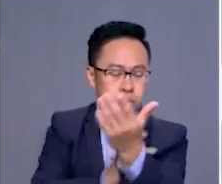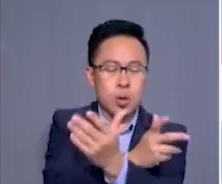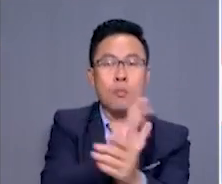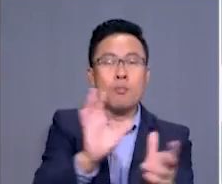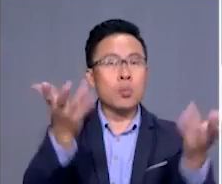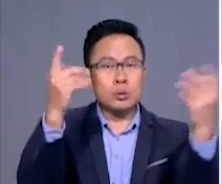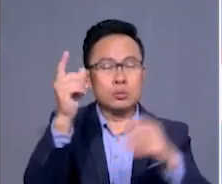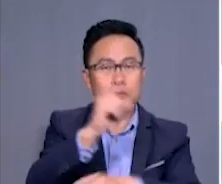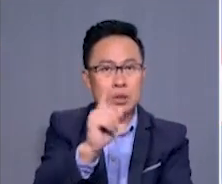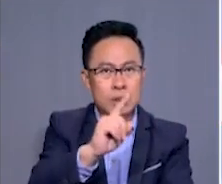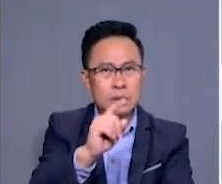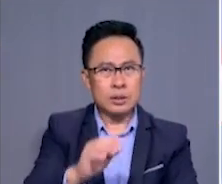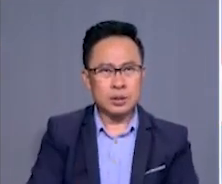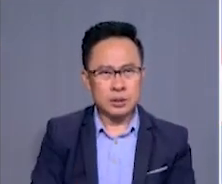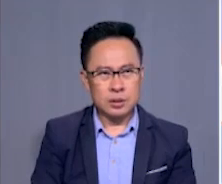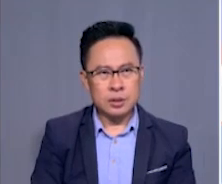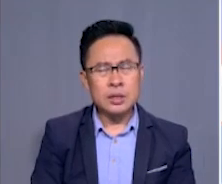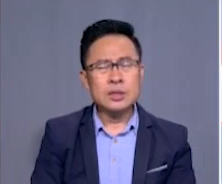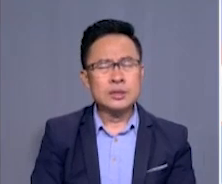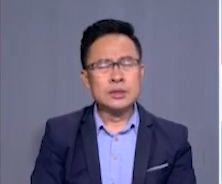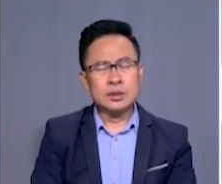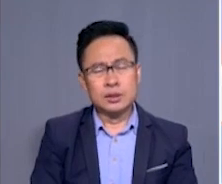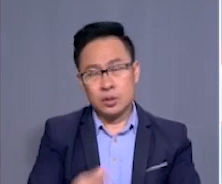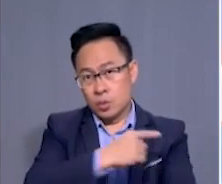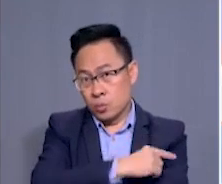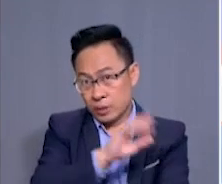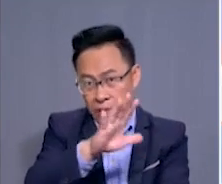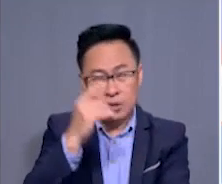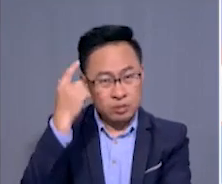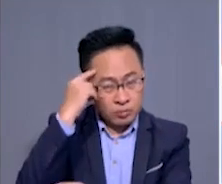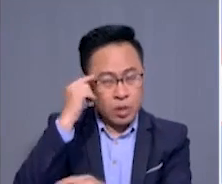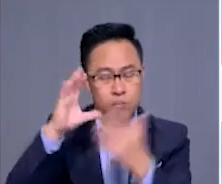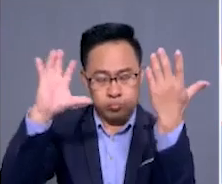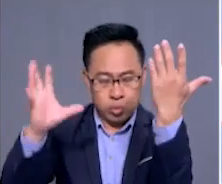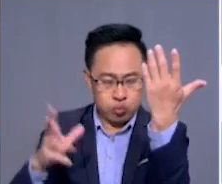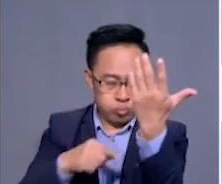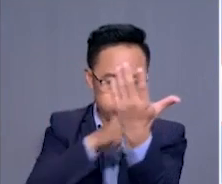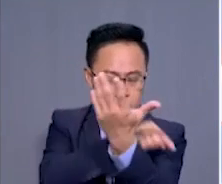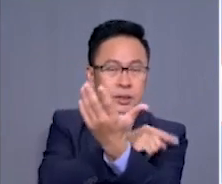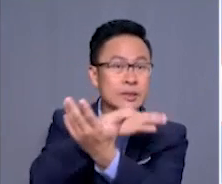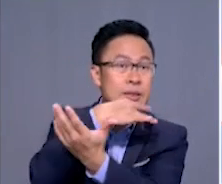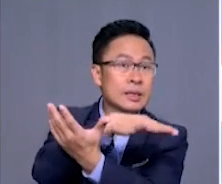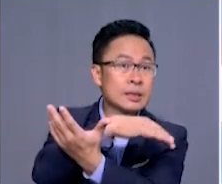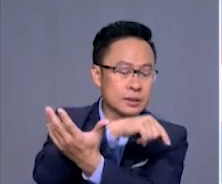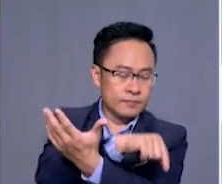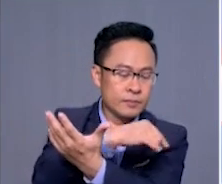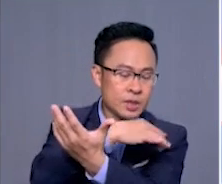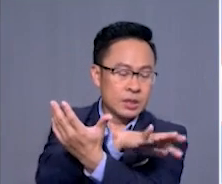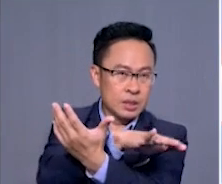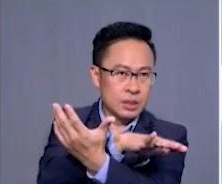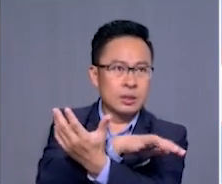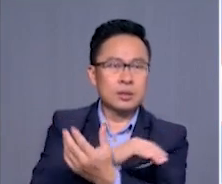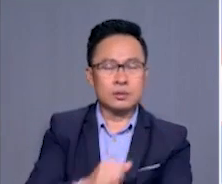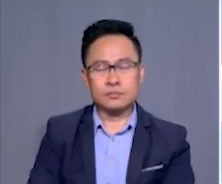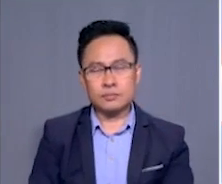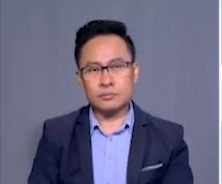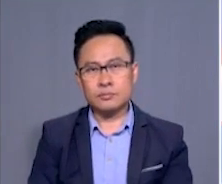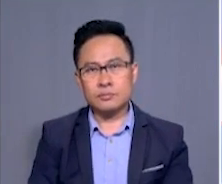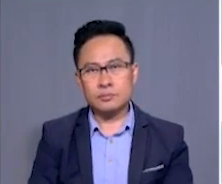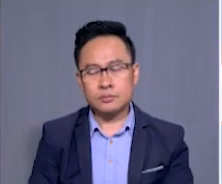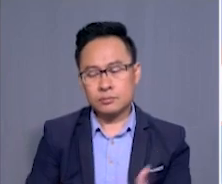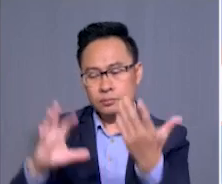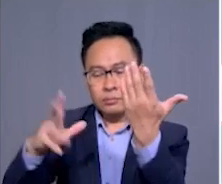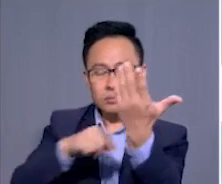คือวันที่5เนี่ยเราคาดว่าน่าจะลงไปที่ทะเลอันดามันแล้วนะครับก็จะเข้าสู่อ่าวเบงกอลช่วงนั้น